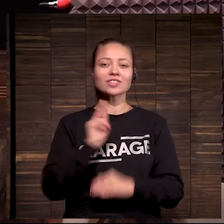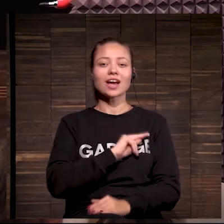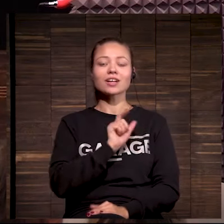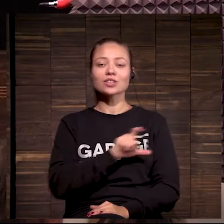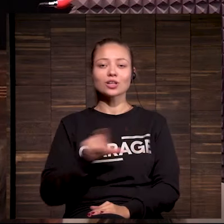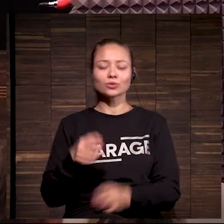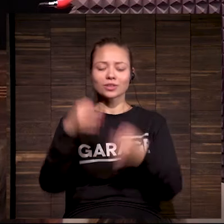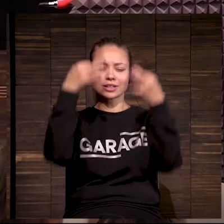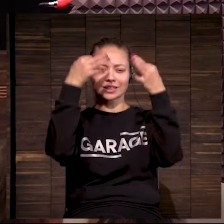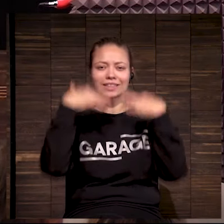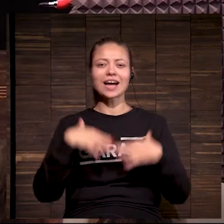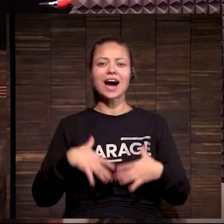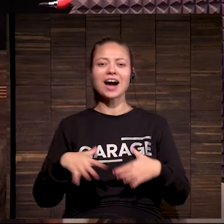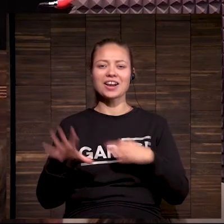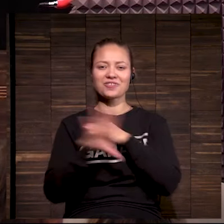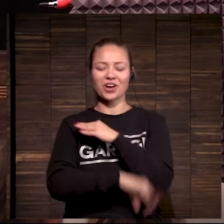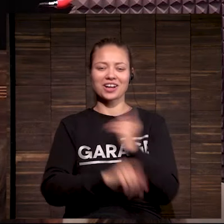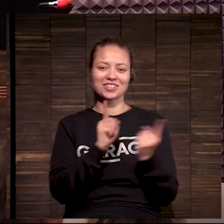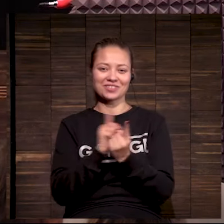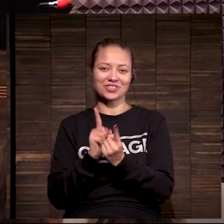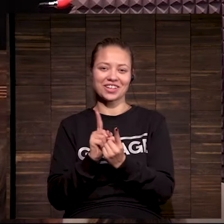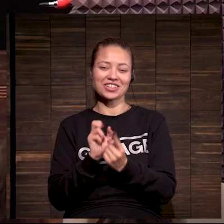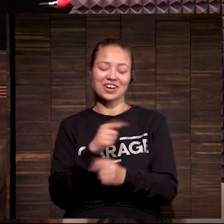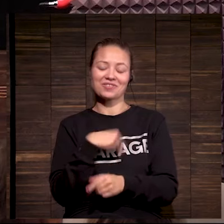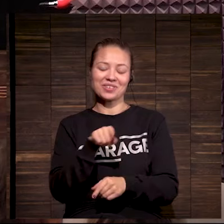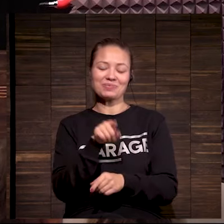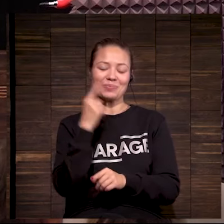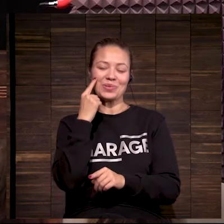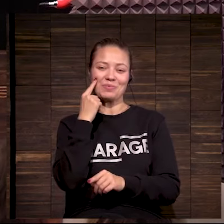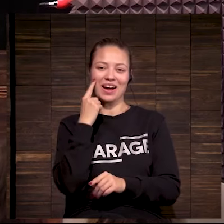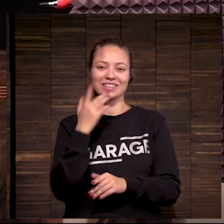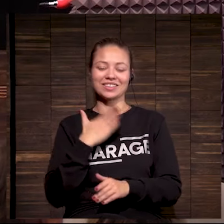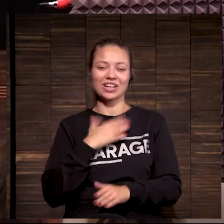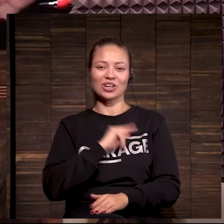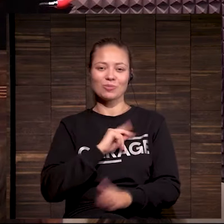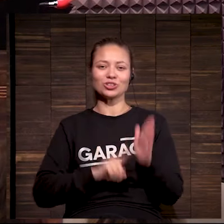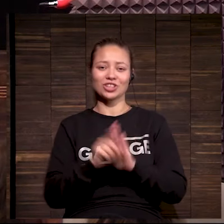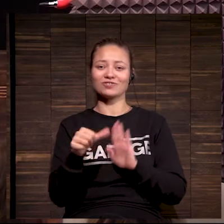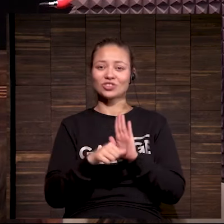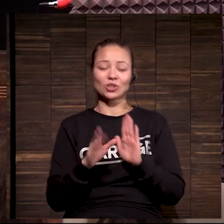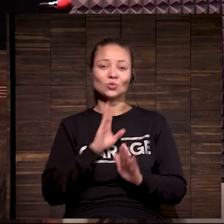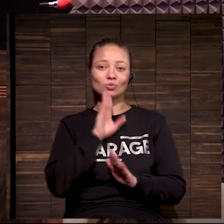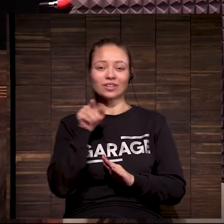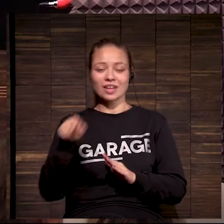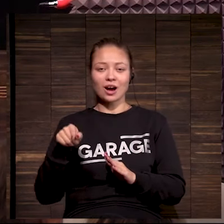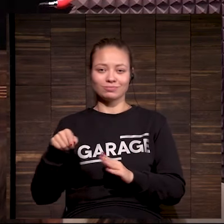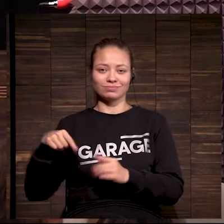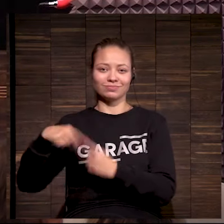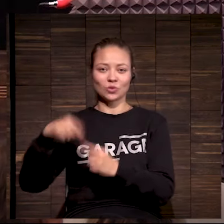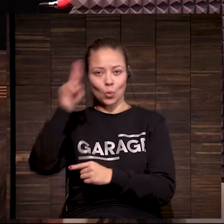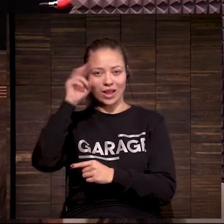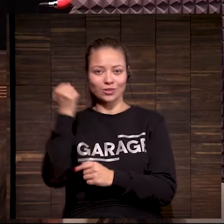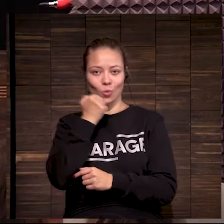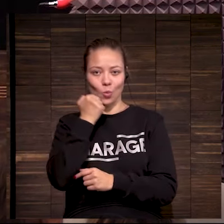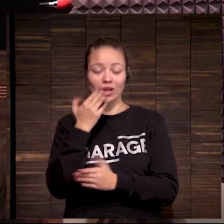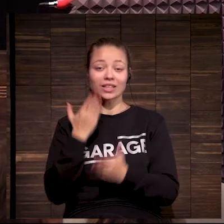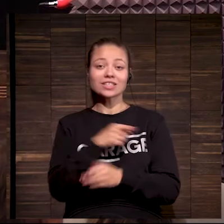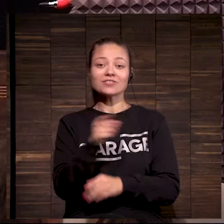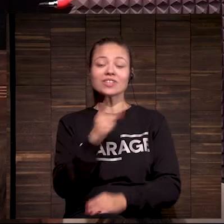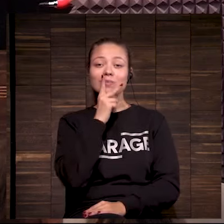рыдали под конец встреч как вы понимаете работу у нас начинал 6 утра вот здесь рулон туалетной бумаги если вы смотрели